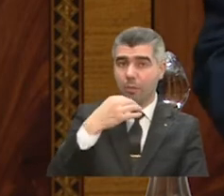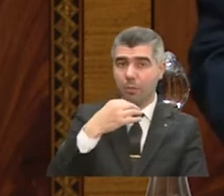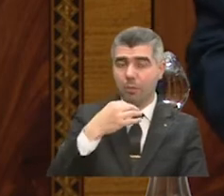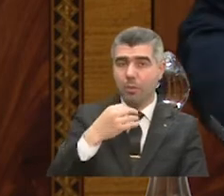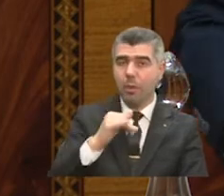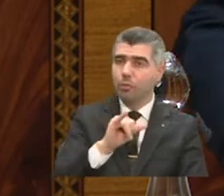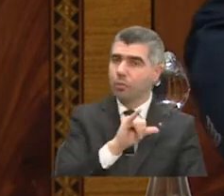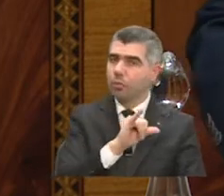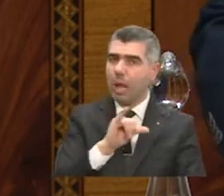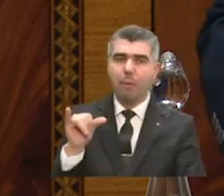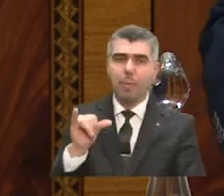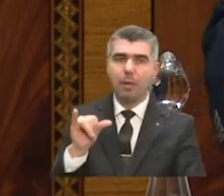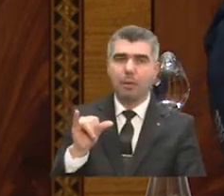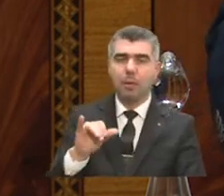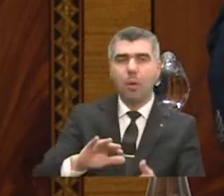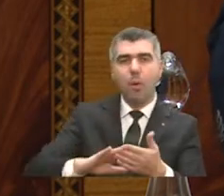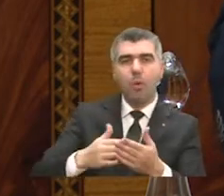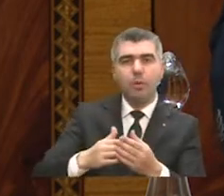lui dire